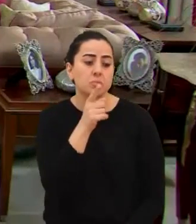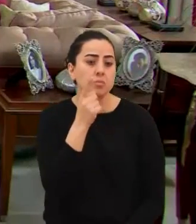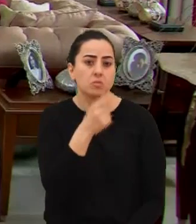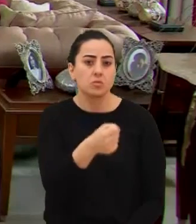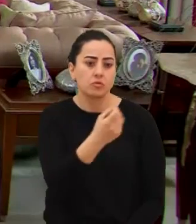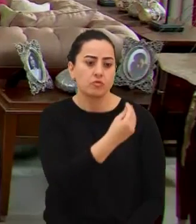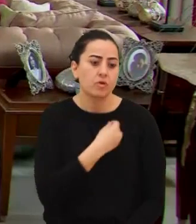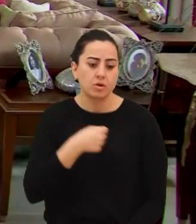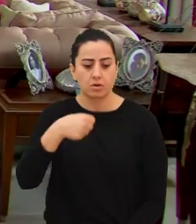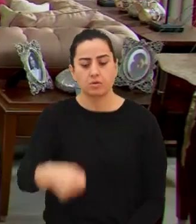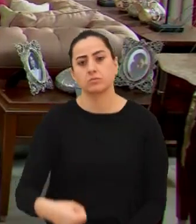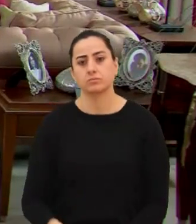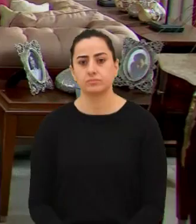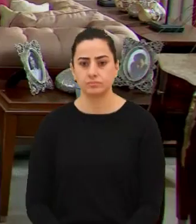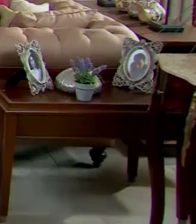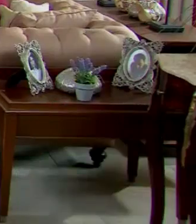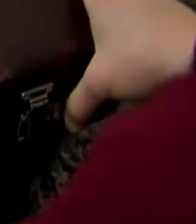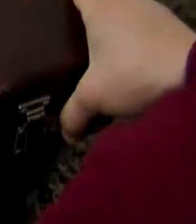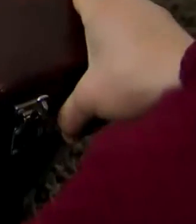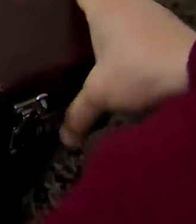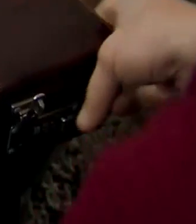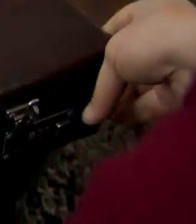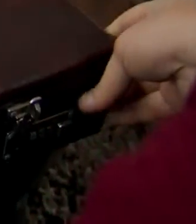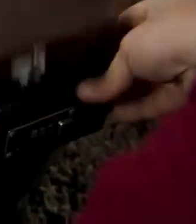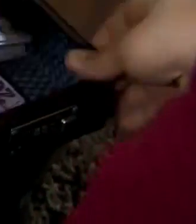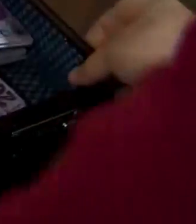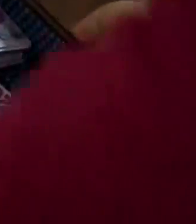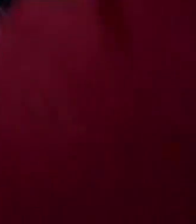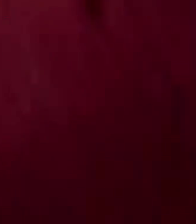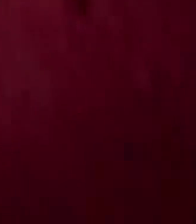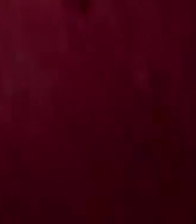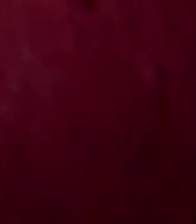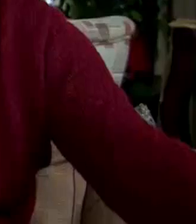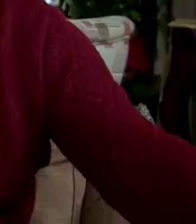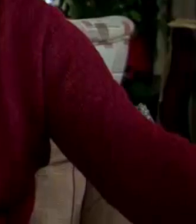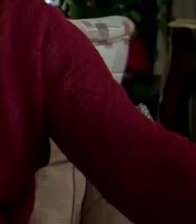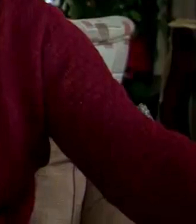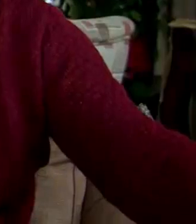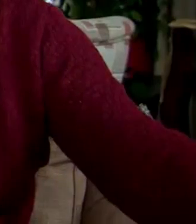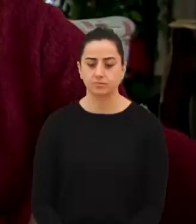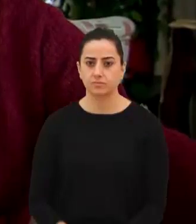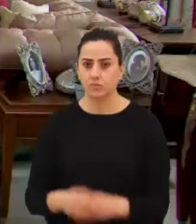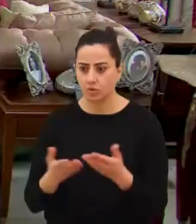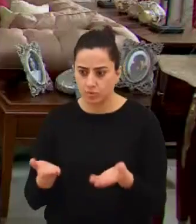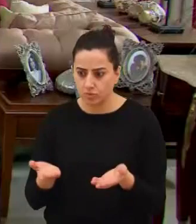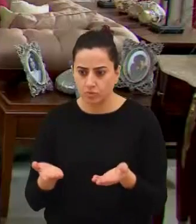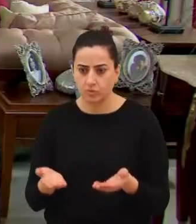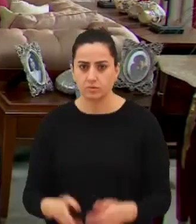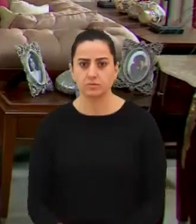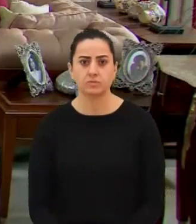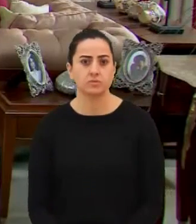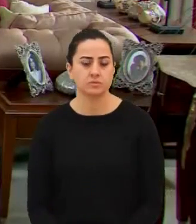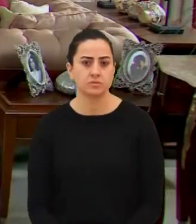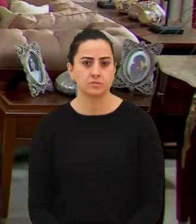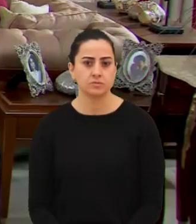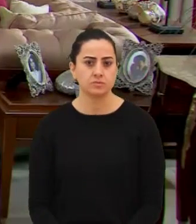bu çantayı verdiler, ben de aldım geldim. Ya. Kemal çantayı açınca şoke oldu. Uy. Ne oldu